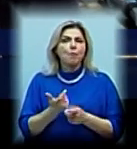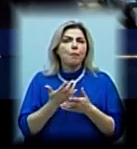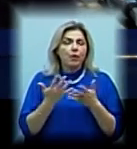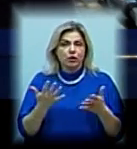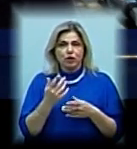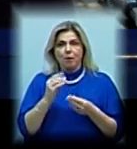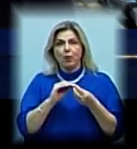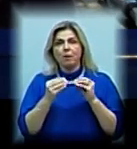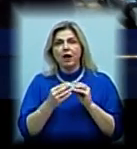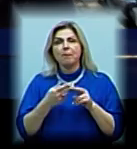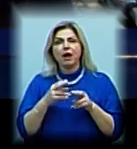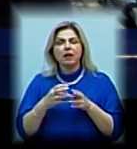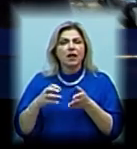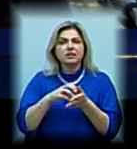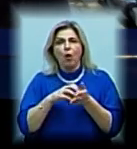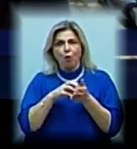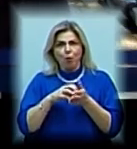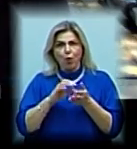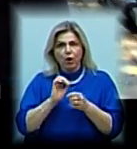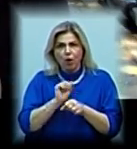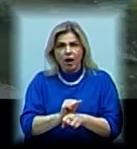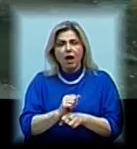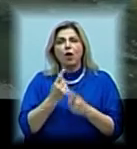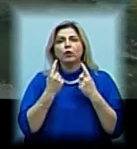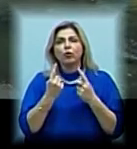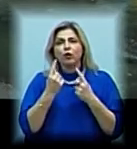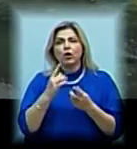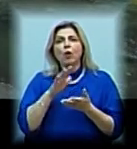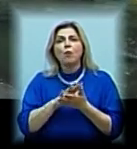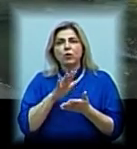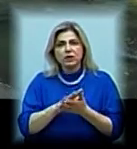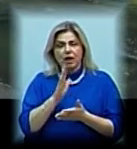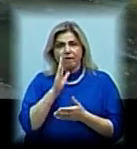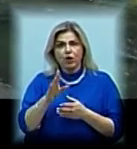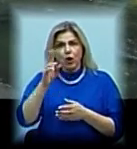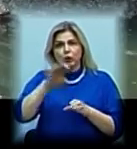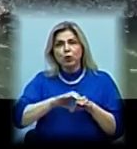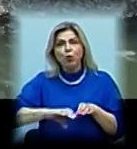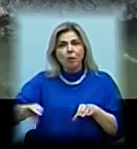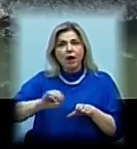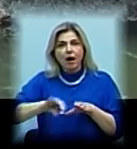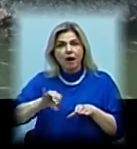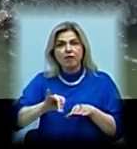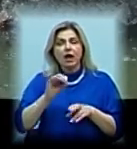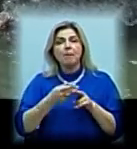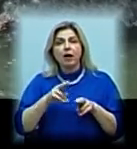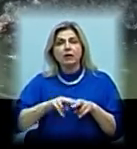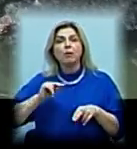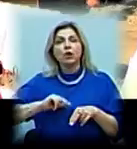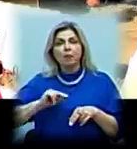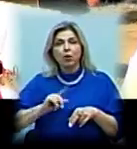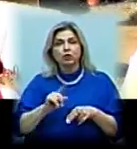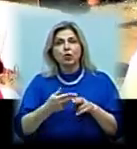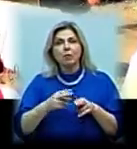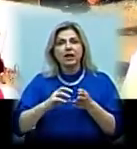проблема – це закупорки. Велика, дуже велика кількість сміття у зливних трубах. Тому бригади працювали для того, щоб ці закупорки